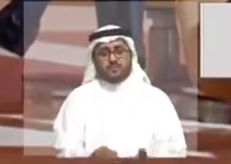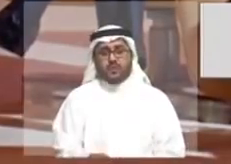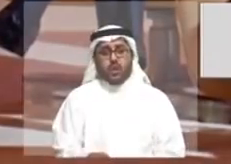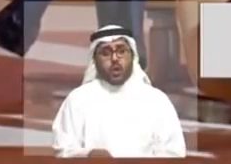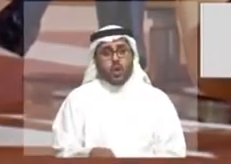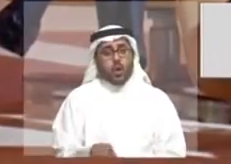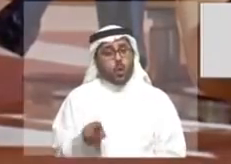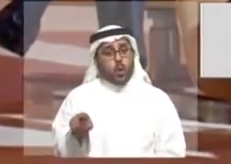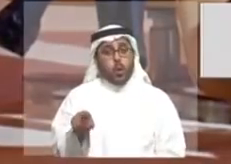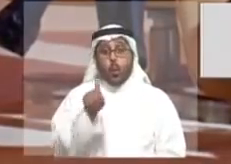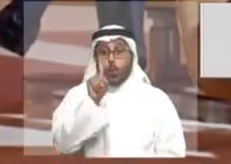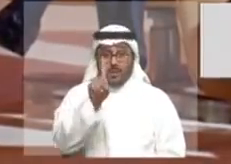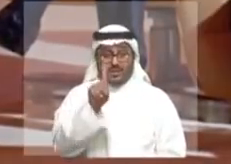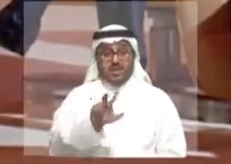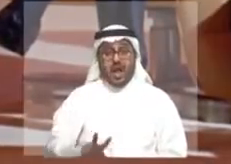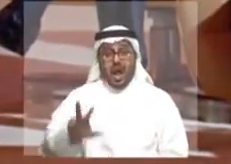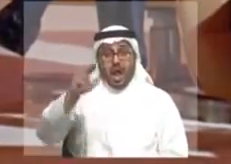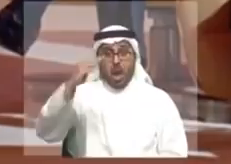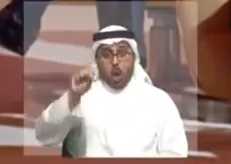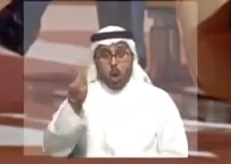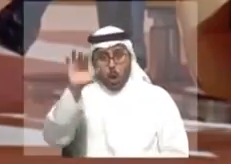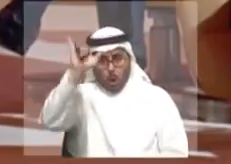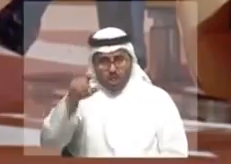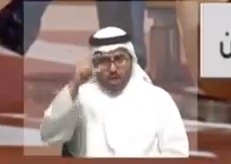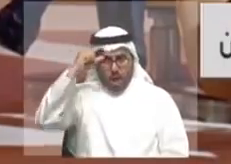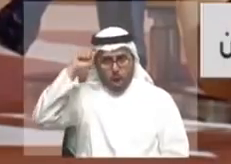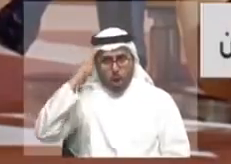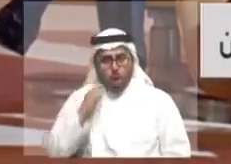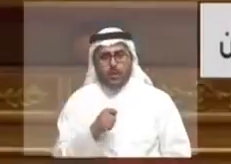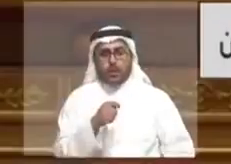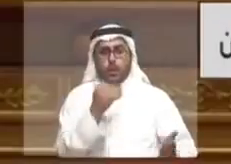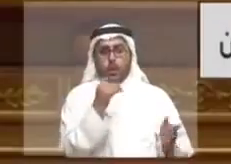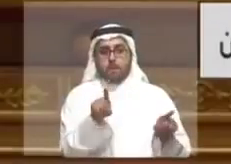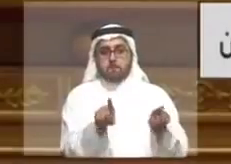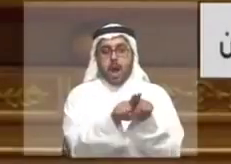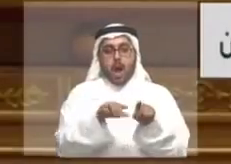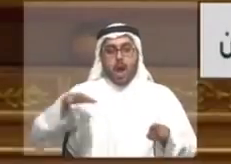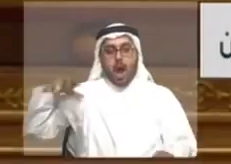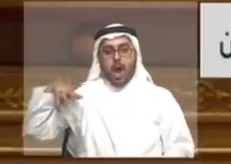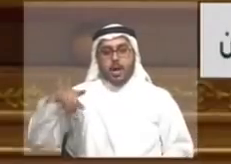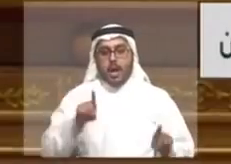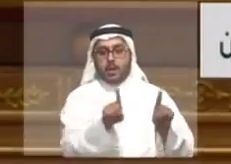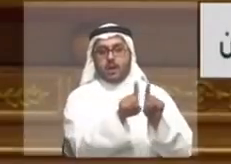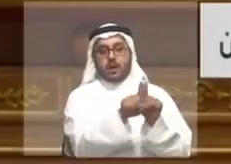ونحمل الميليشيات الحوثية الإرهابية التابعة لإيران